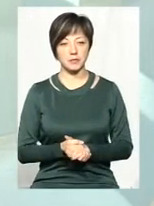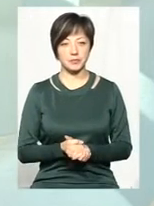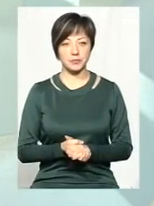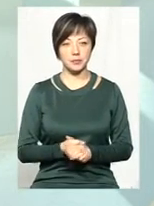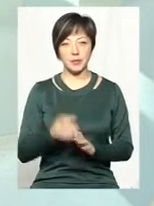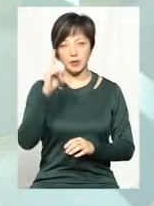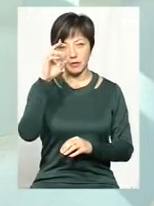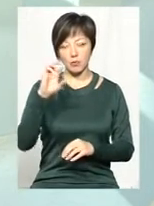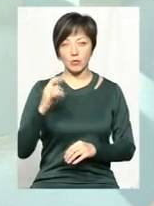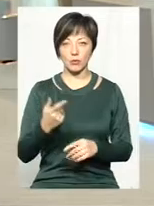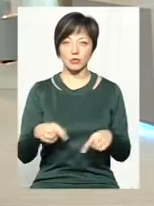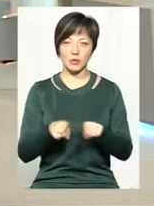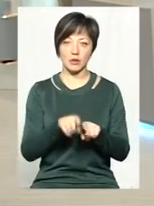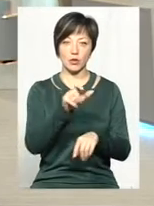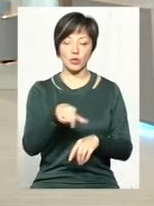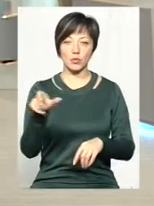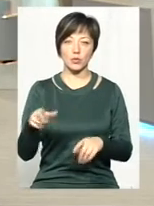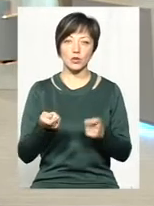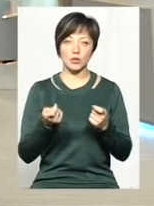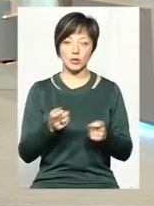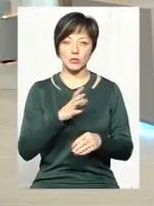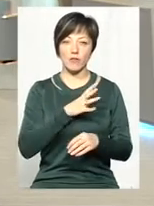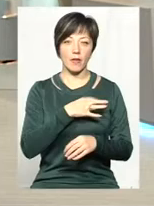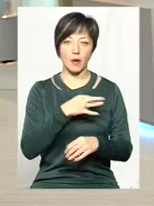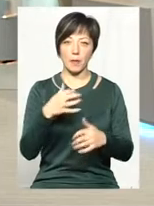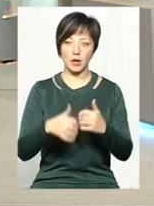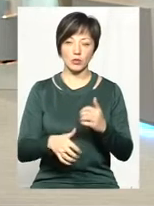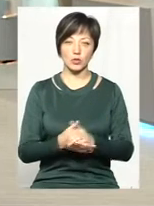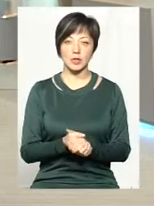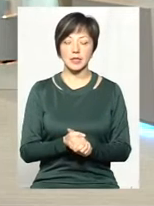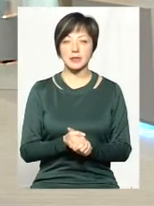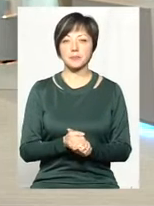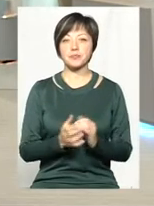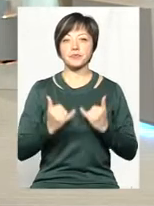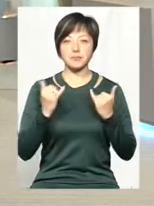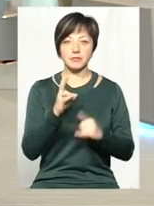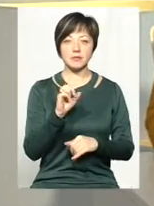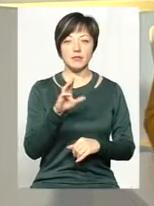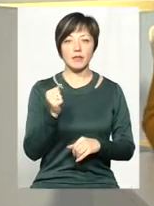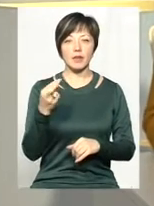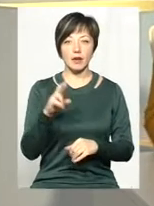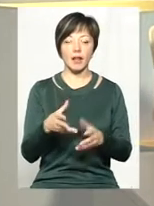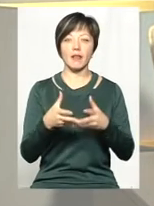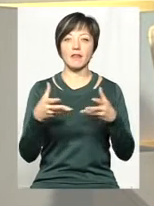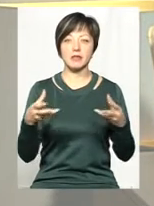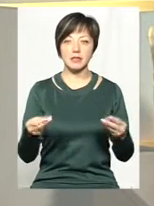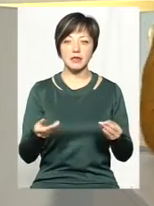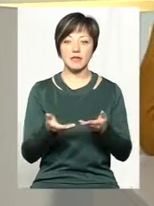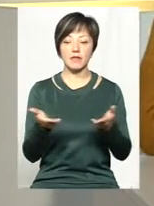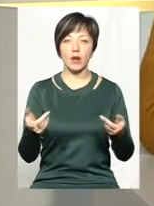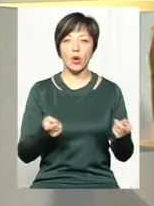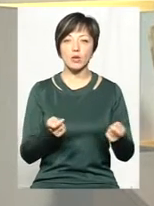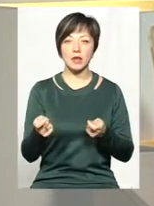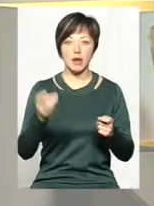Тобто, слава Богу, що люди трошки бувають небайдужі. Пані Наталія, навесні ви, як